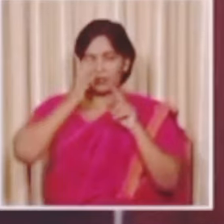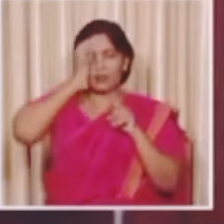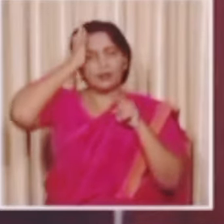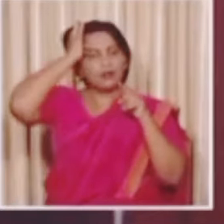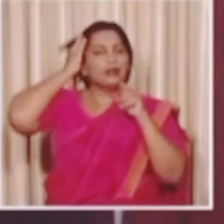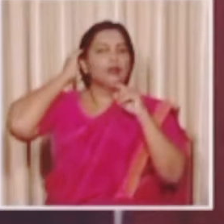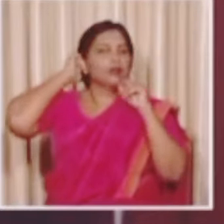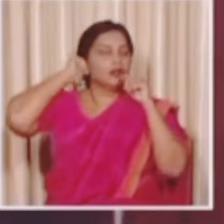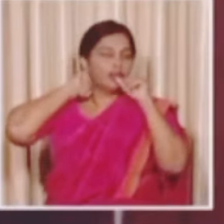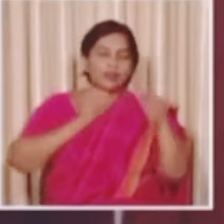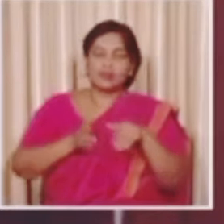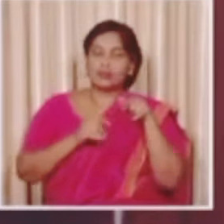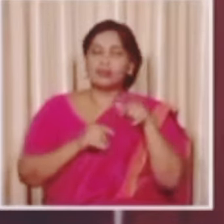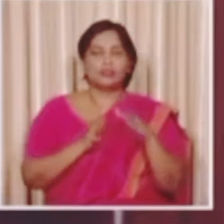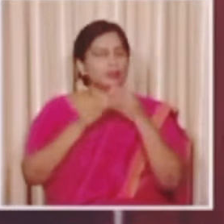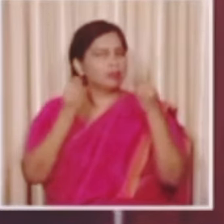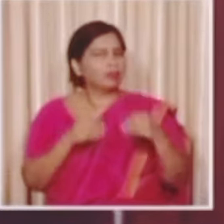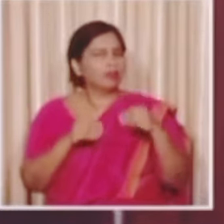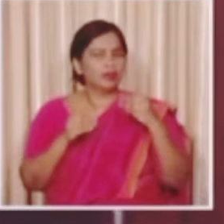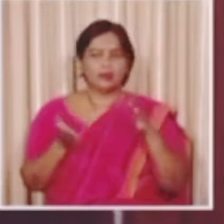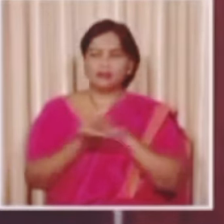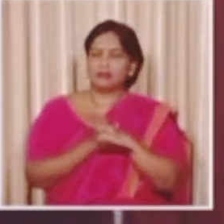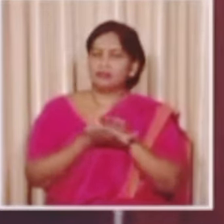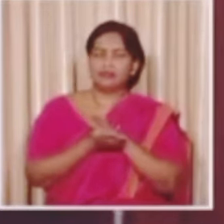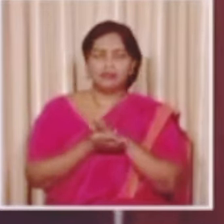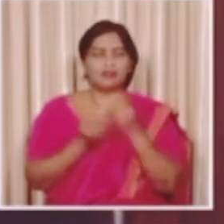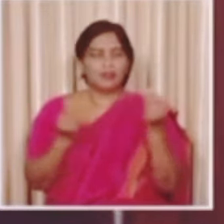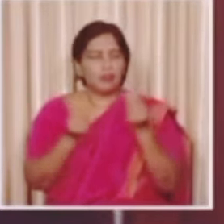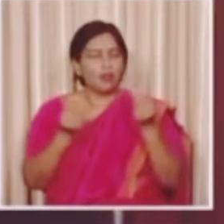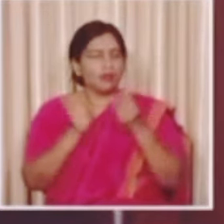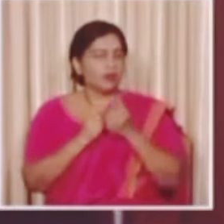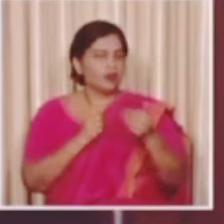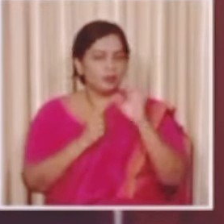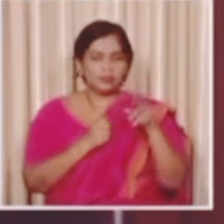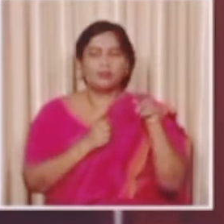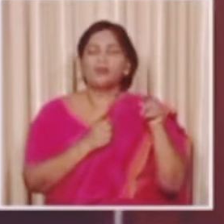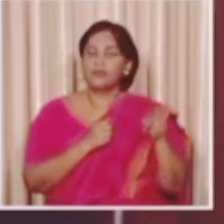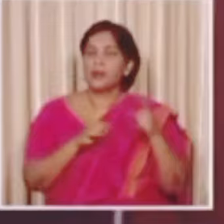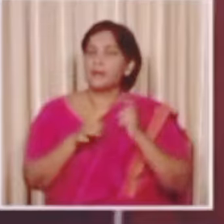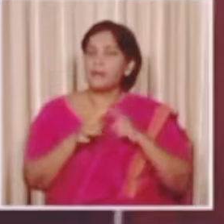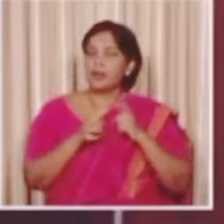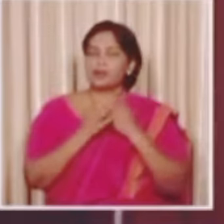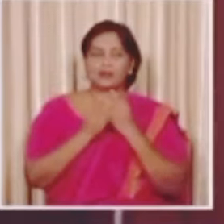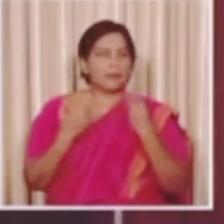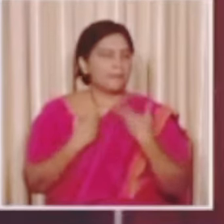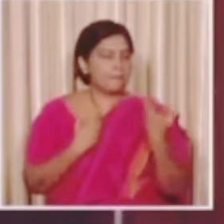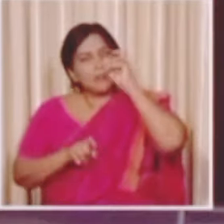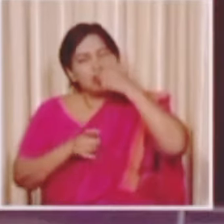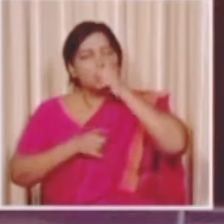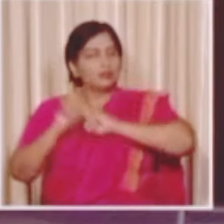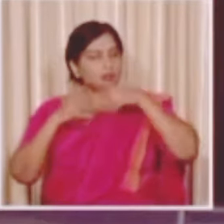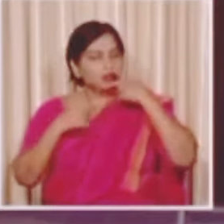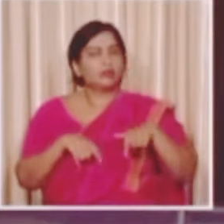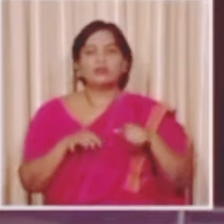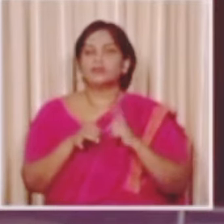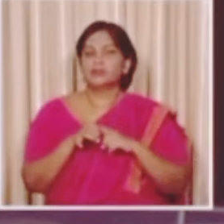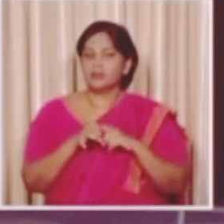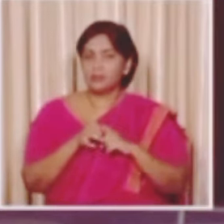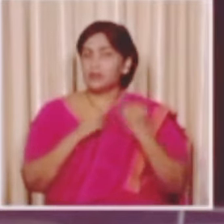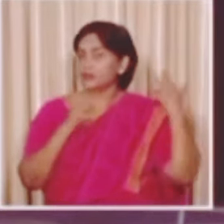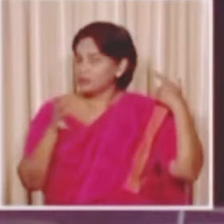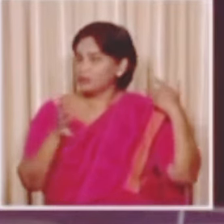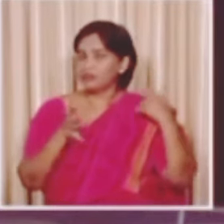මේ පිංගාවේ පිළිබඳව සුළු සුළු ශ්‍රමදාන වැනි ක්‍රියාමාර්ග අනුගමනය කරමින් මේ ප්‍රශ්නේ විසඳ ගන්න බැහැ. ඇත්තටම මේ ප්‍රශ්නේ